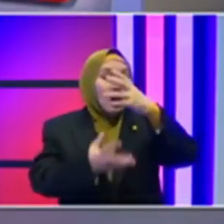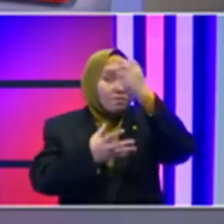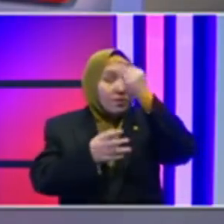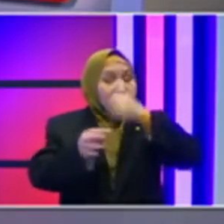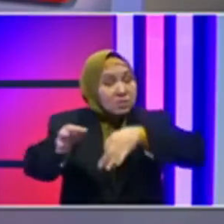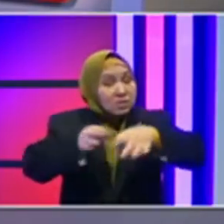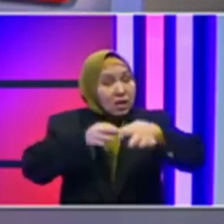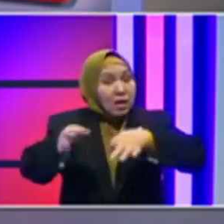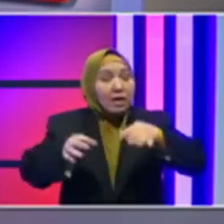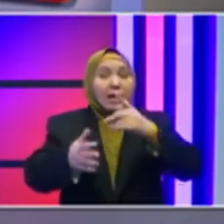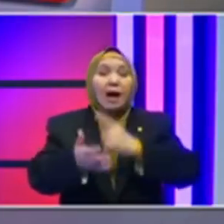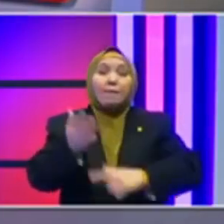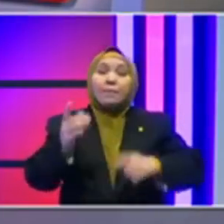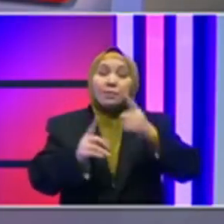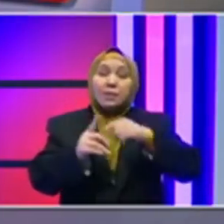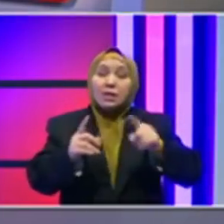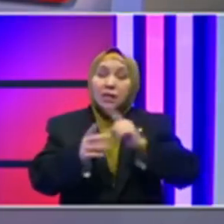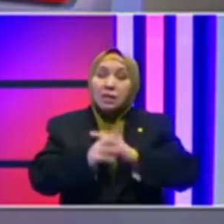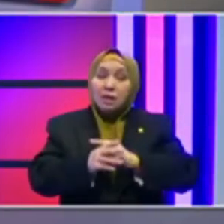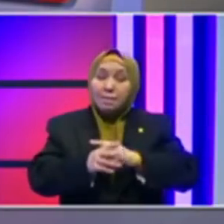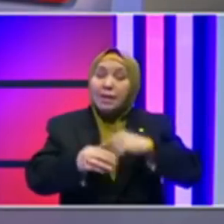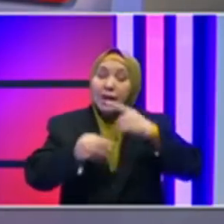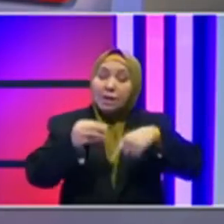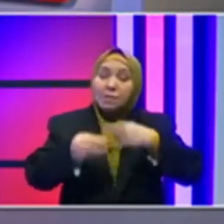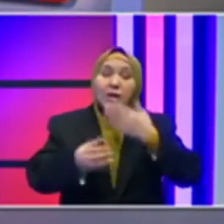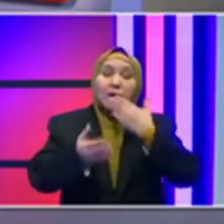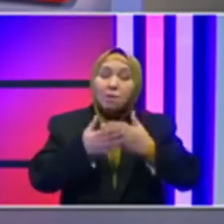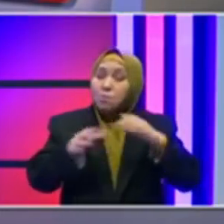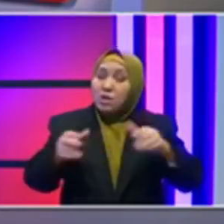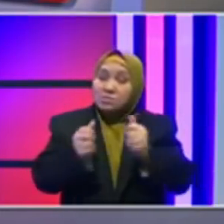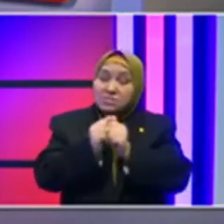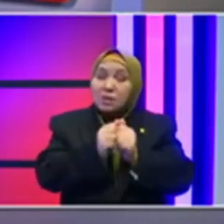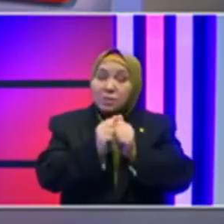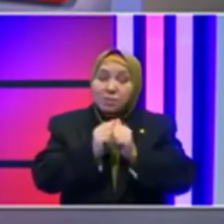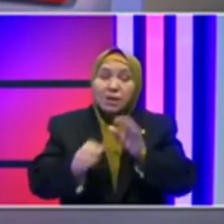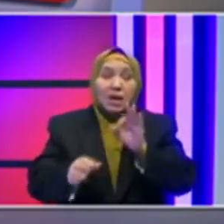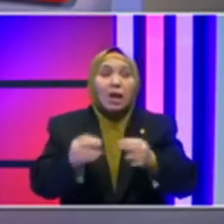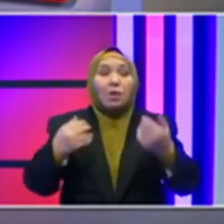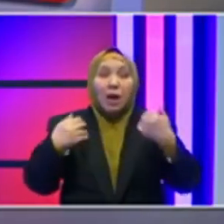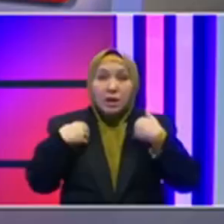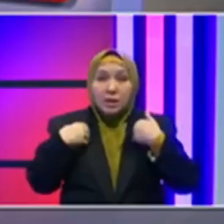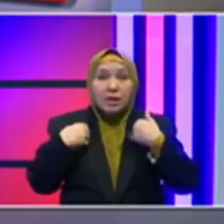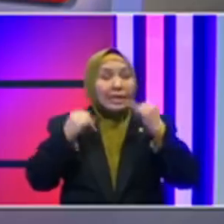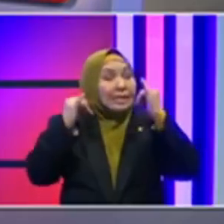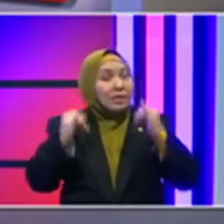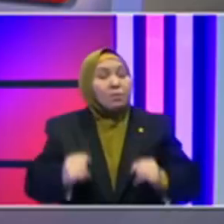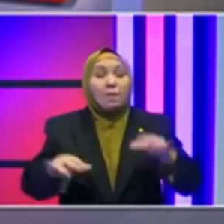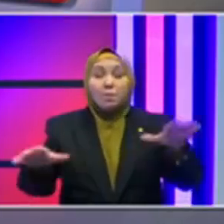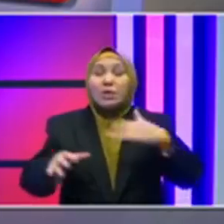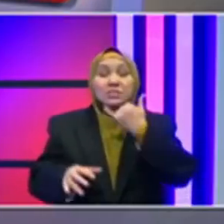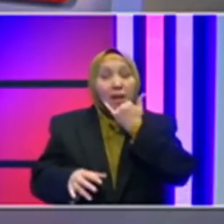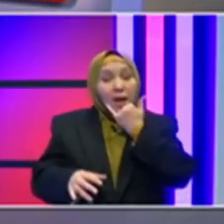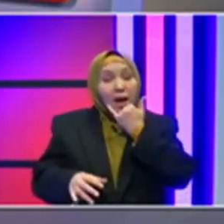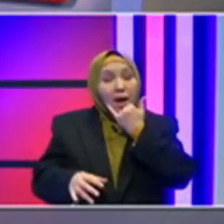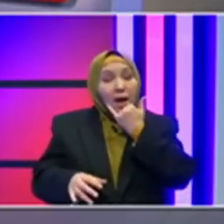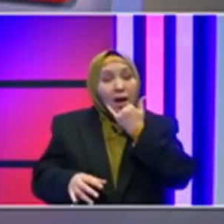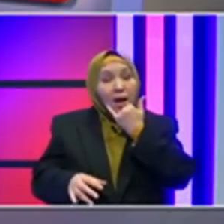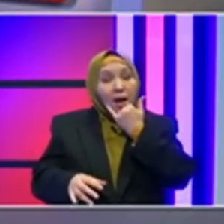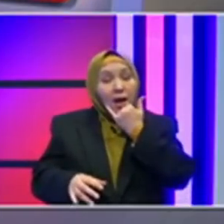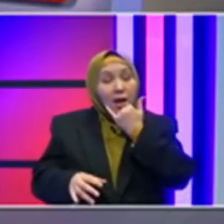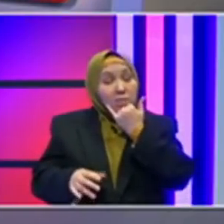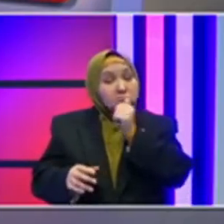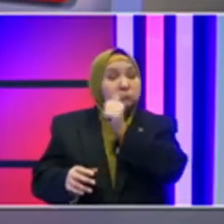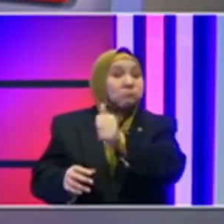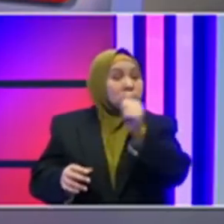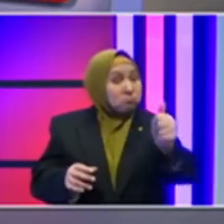menjelaskan bahwa apabila di buat sama-sama Ya tapi kalau ada individu yang berbuat kesilapan eee masing-masing